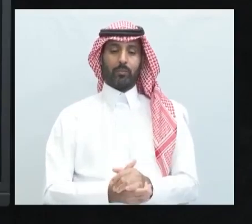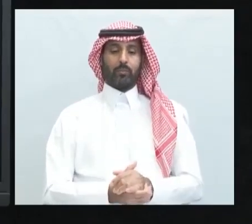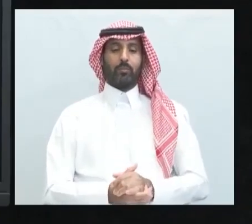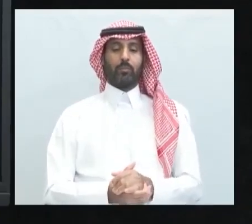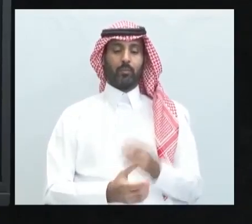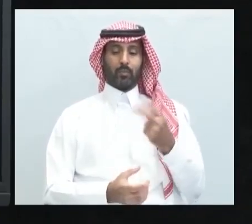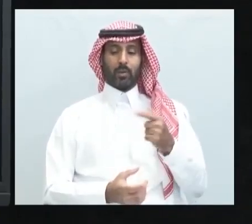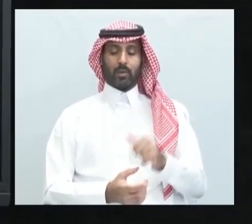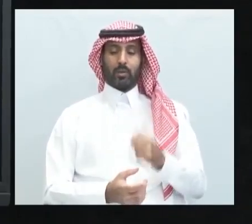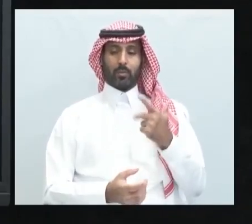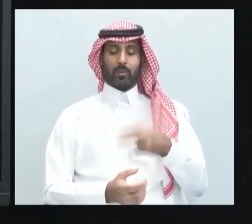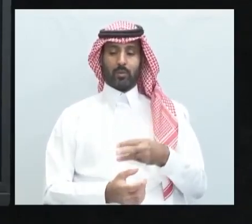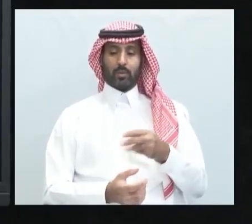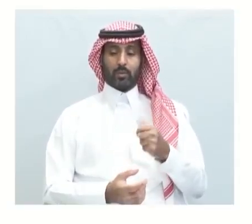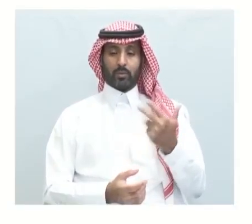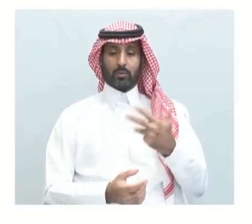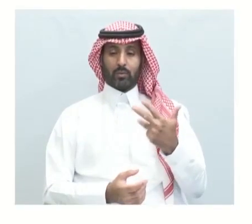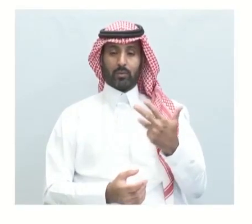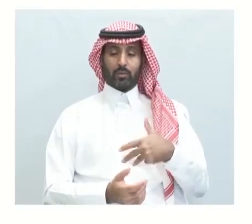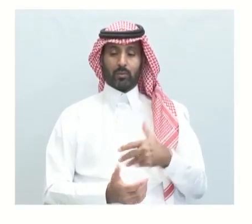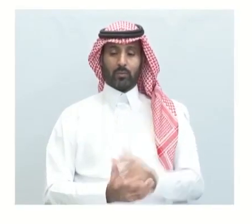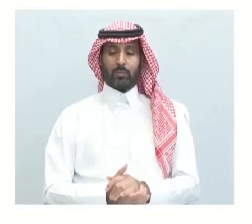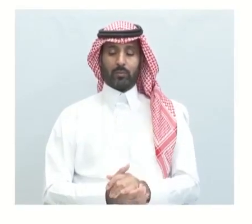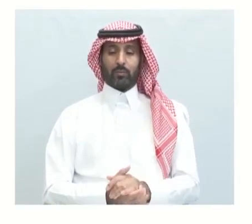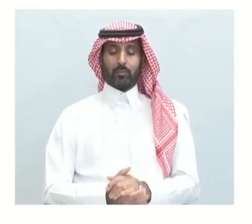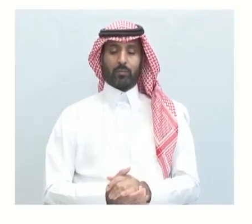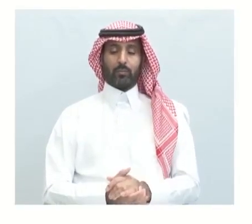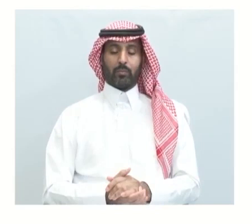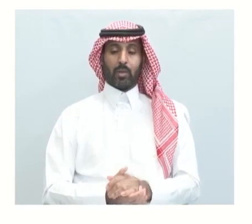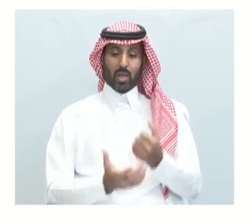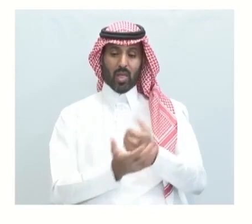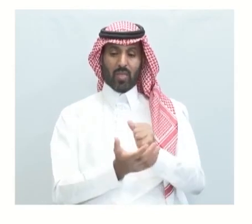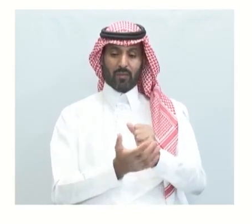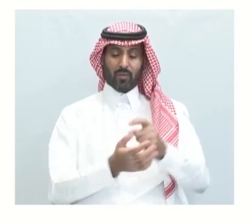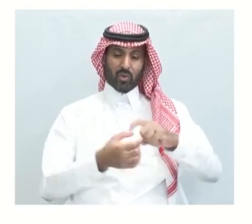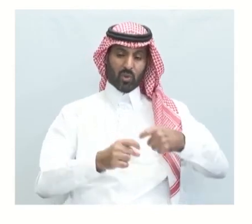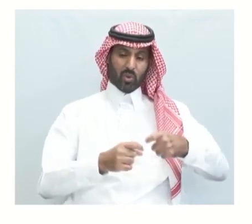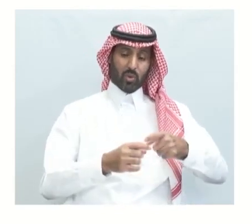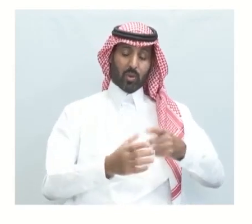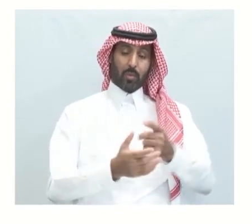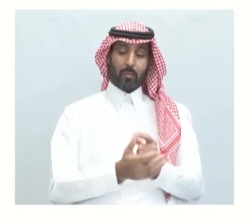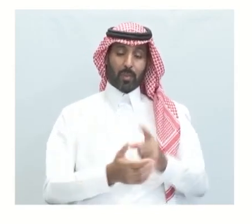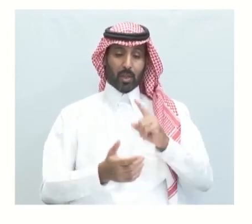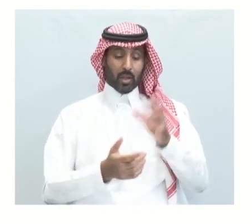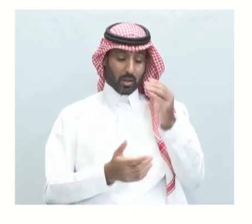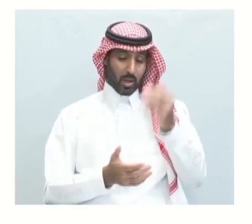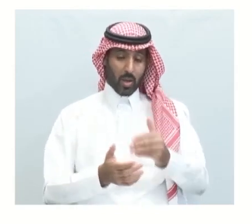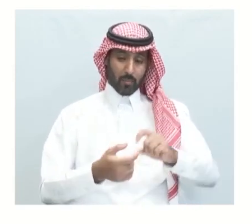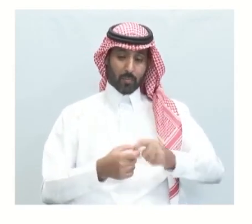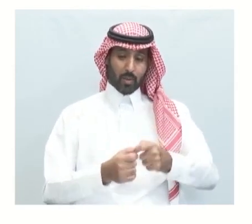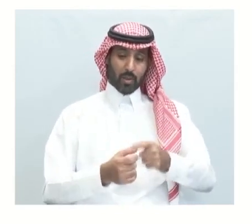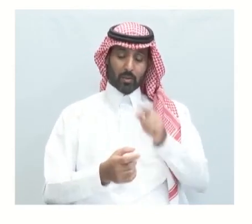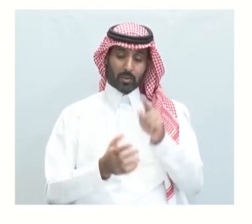بطباعه 12:37 تسعه وتسعين حذف عقده من القائمه المترابطه لحذف عقده عليك تغيير